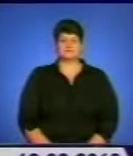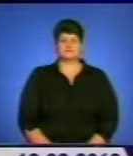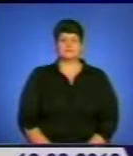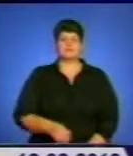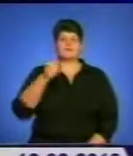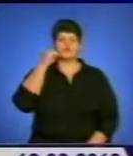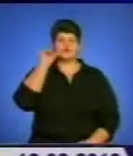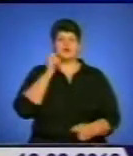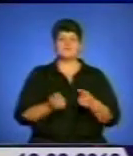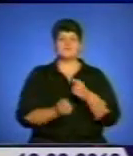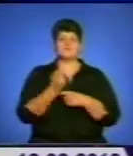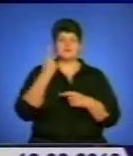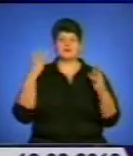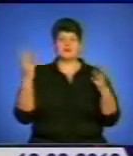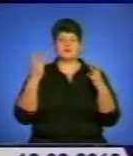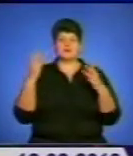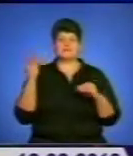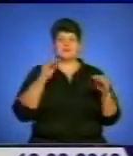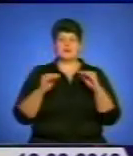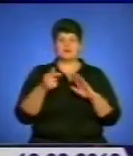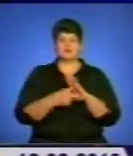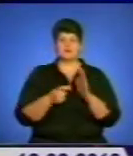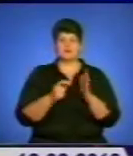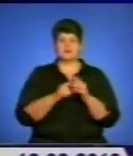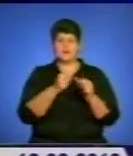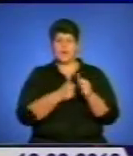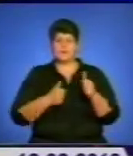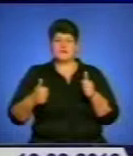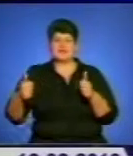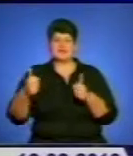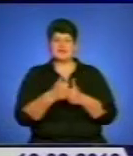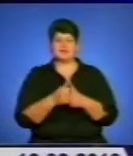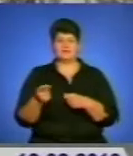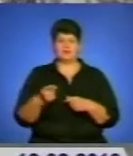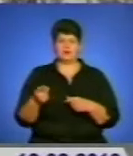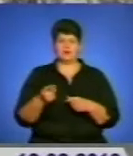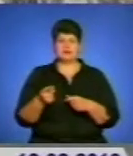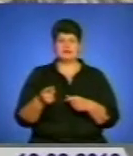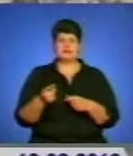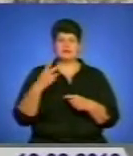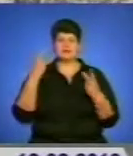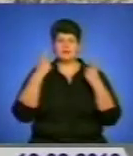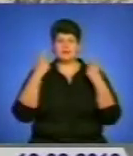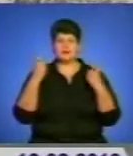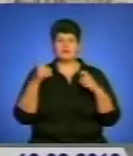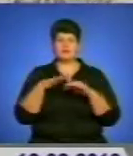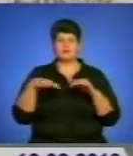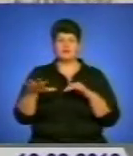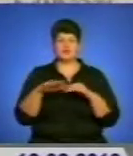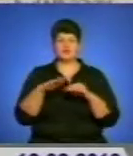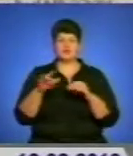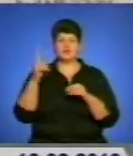Вчора виникла пожежа у складському приміщенні на вулиці Об'їзній Тернополя. За інформацією рятувальників, площа пожежі